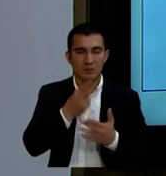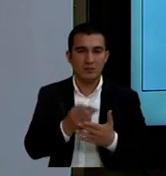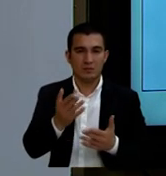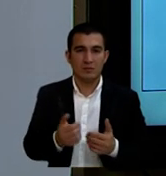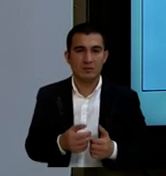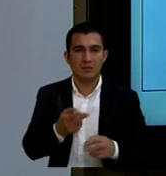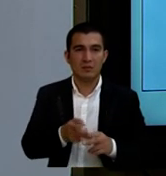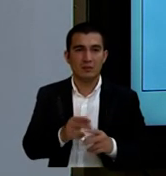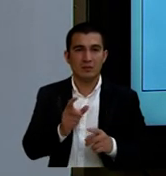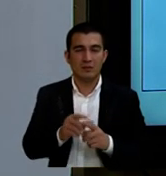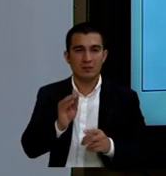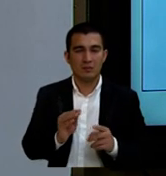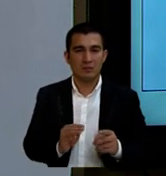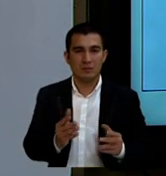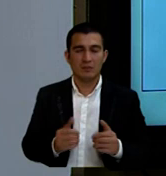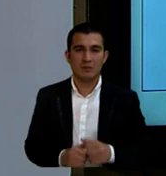jo'yalilikning unsurlari.